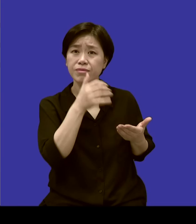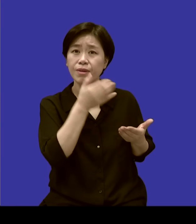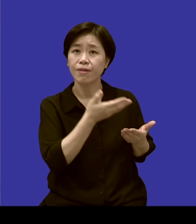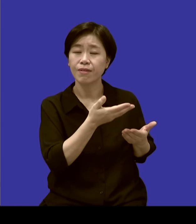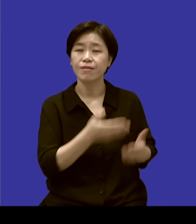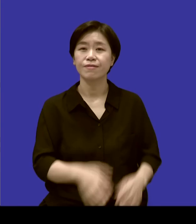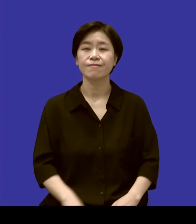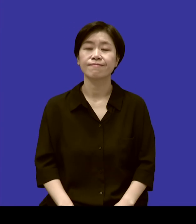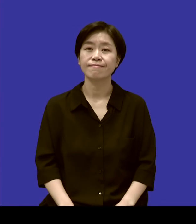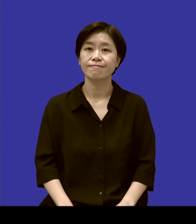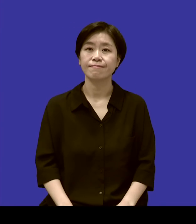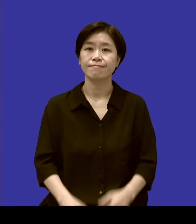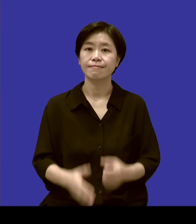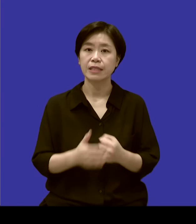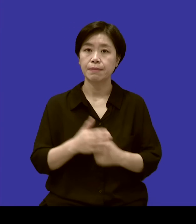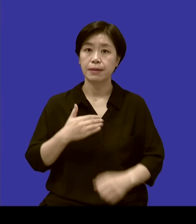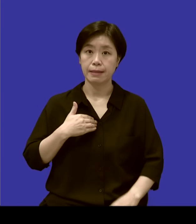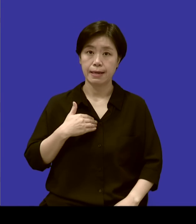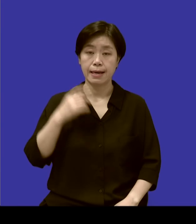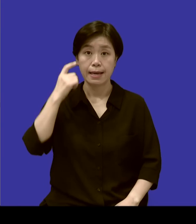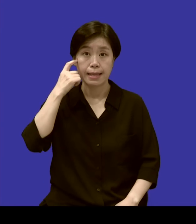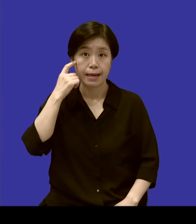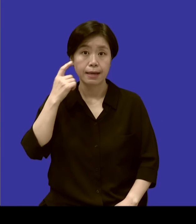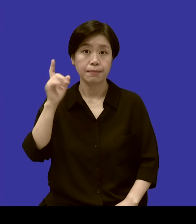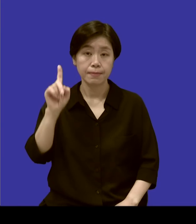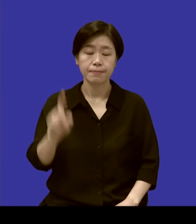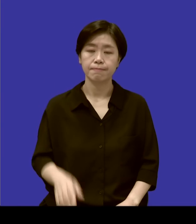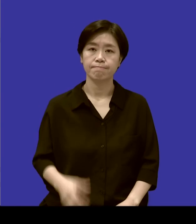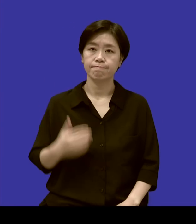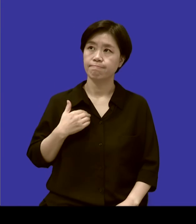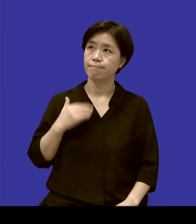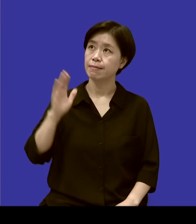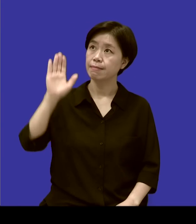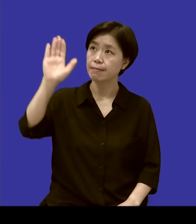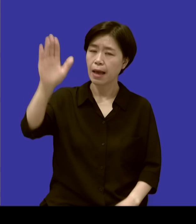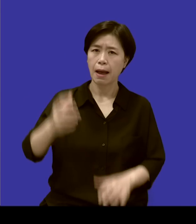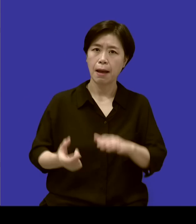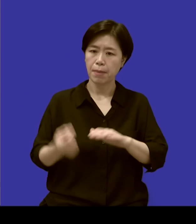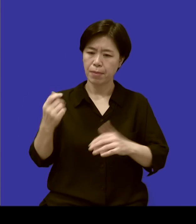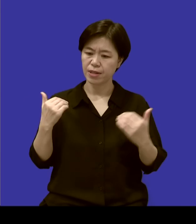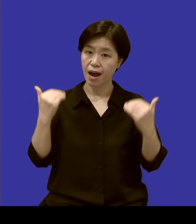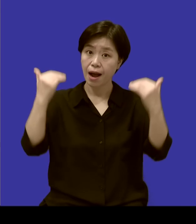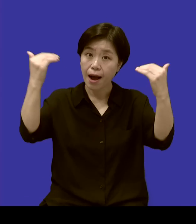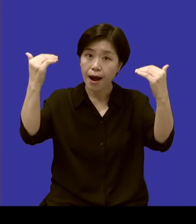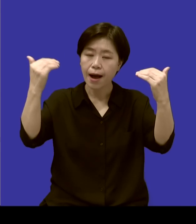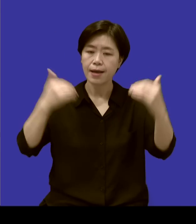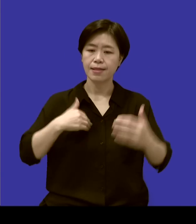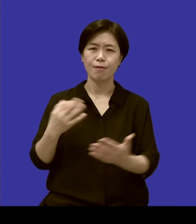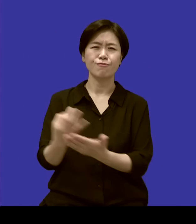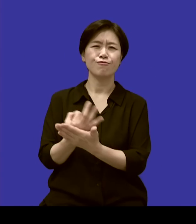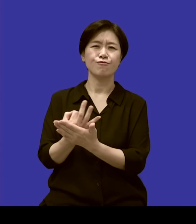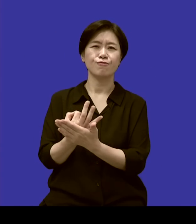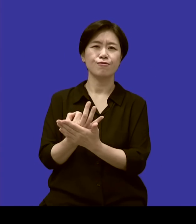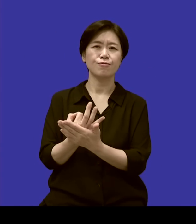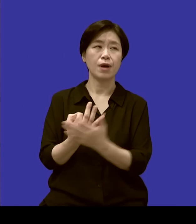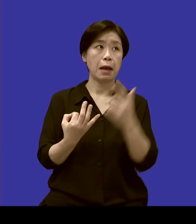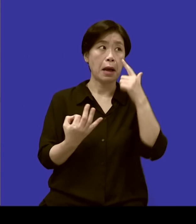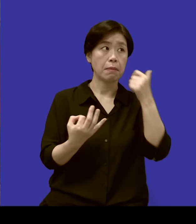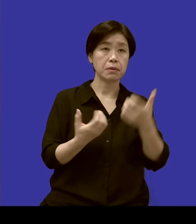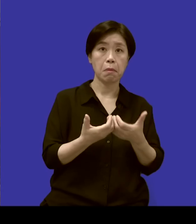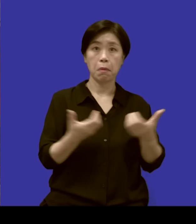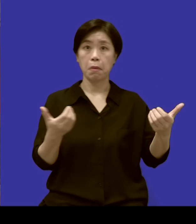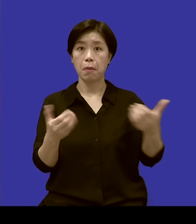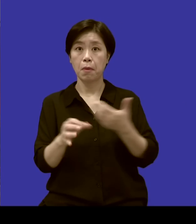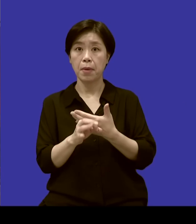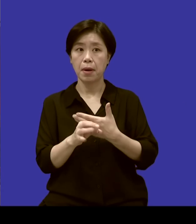저는 빨리 내가 자라서 좀 경제적으로 독립을 하거나 그러면은 네. 아버지가 나를 이렇게 감시를 안 할